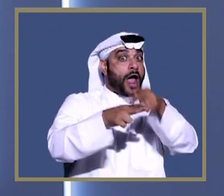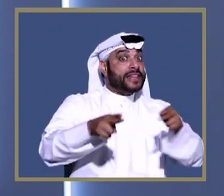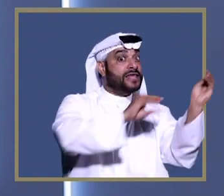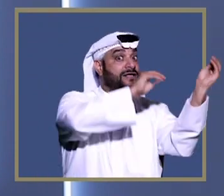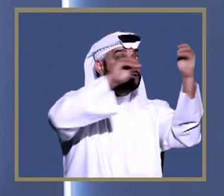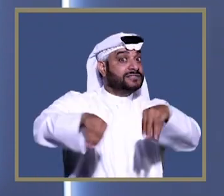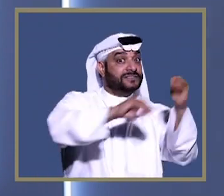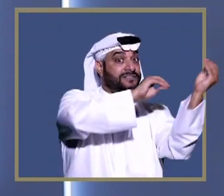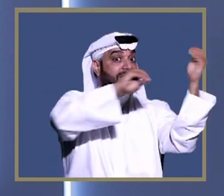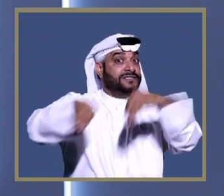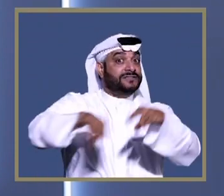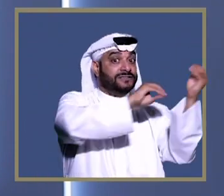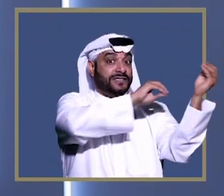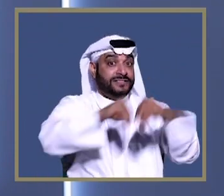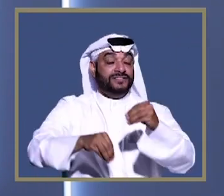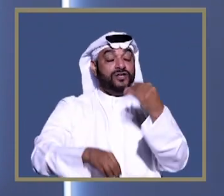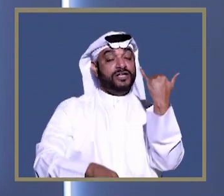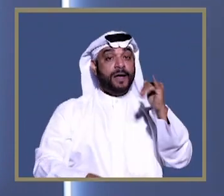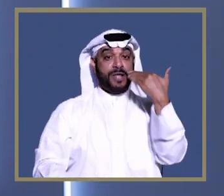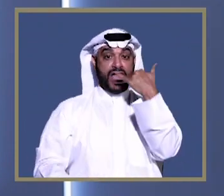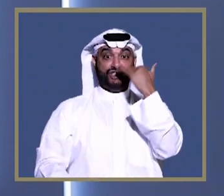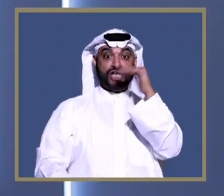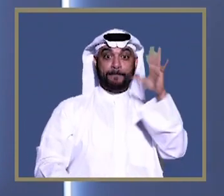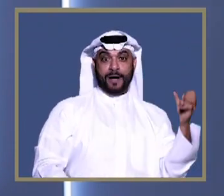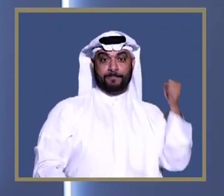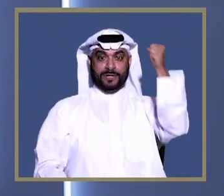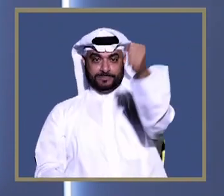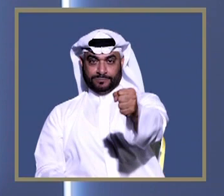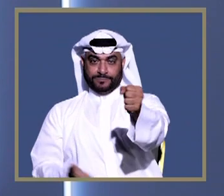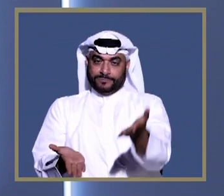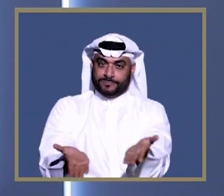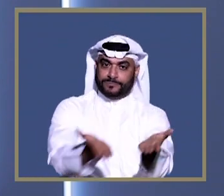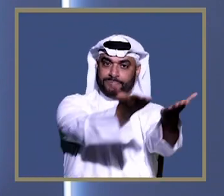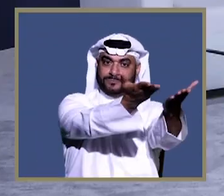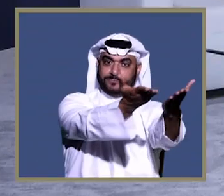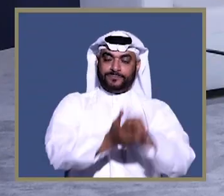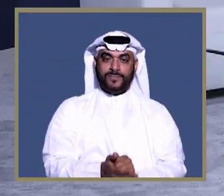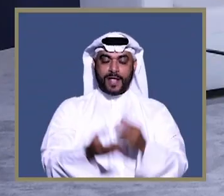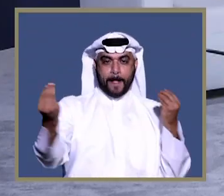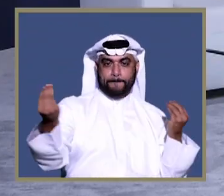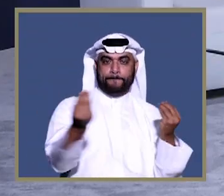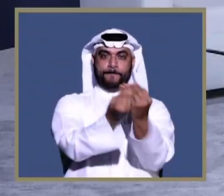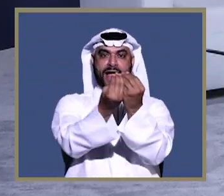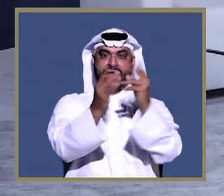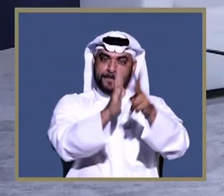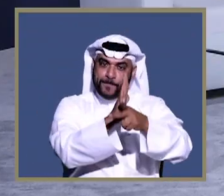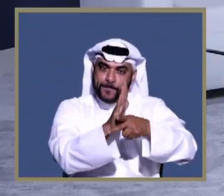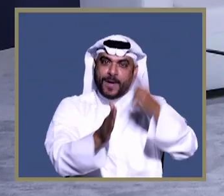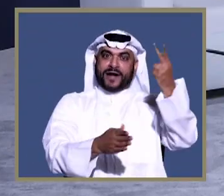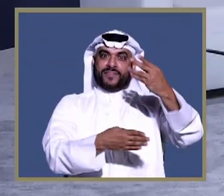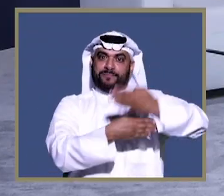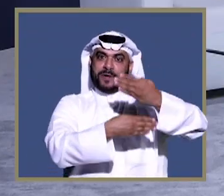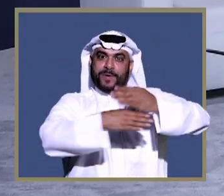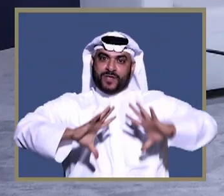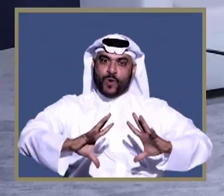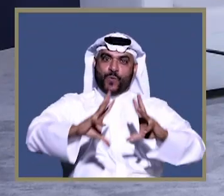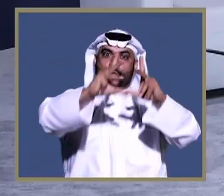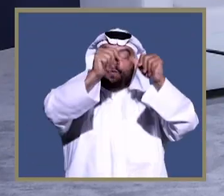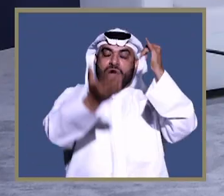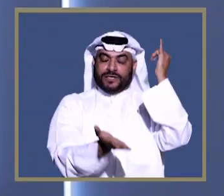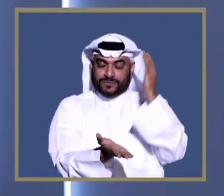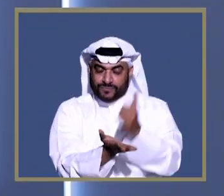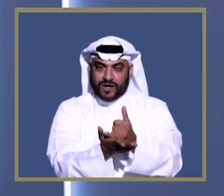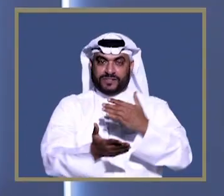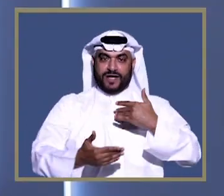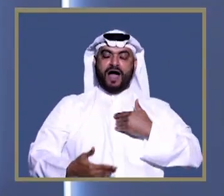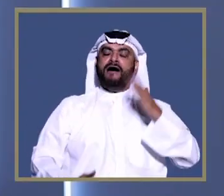تكويت وإلى تقديم للطاقات الشابة في هذه القطاعات. معا نعيد البناء ونستعيد